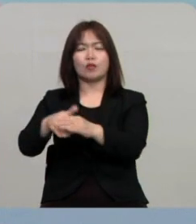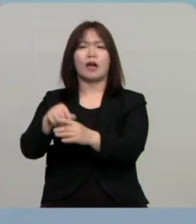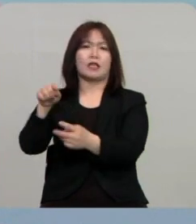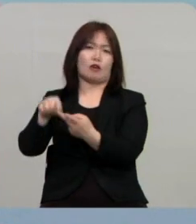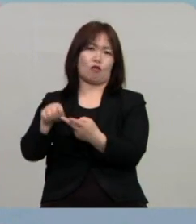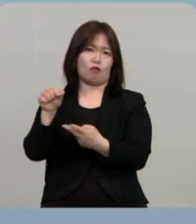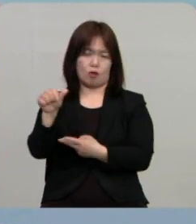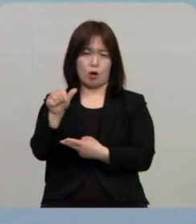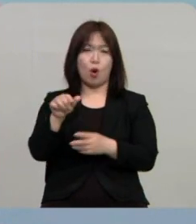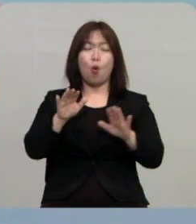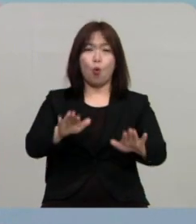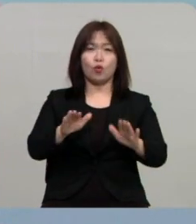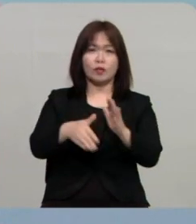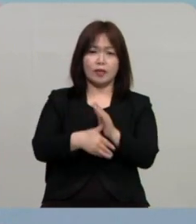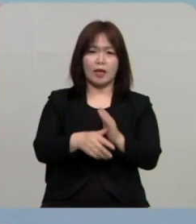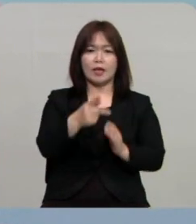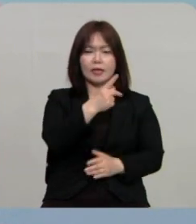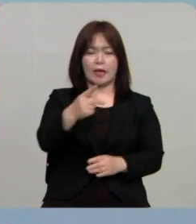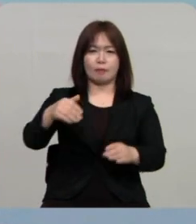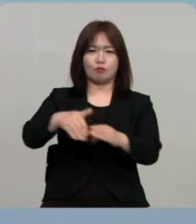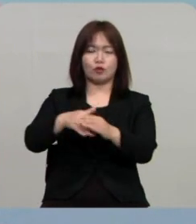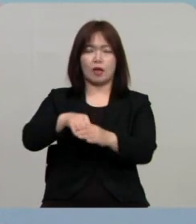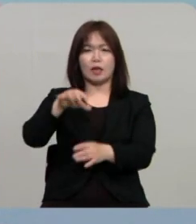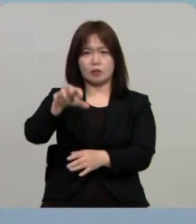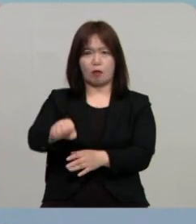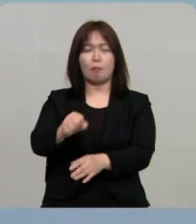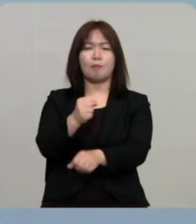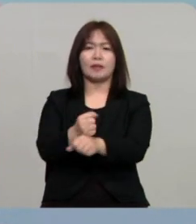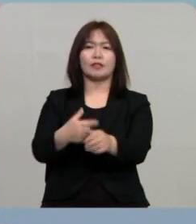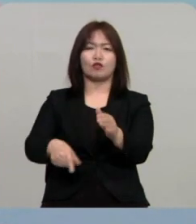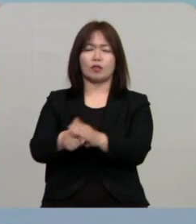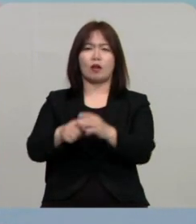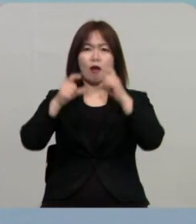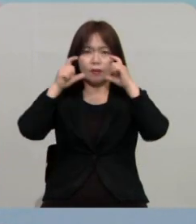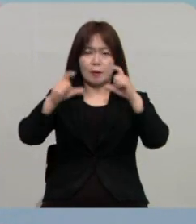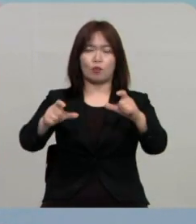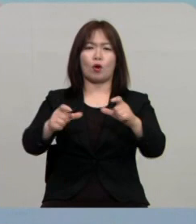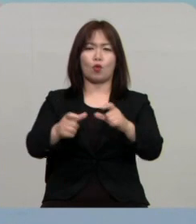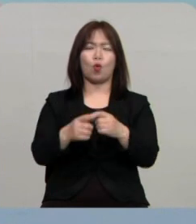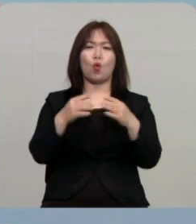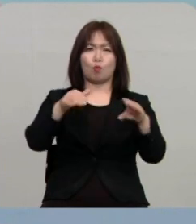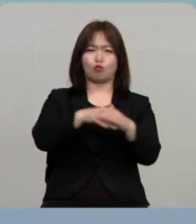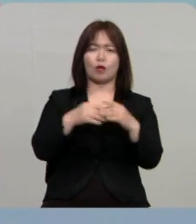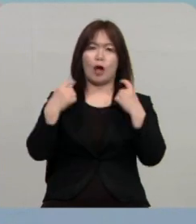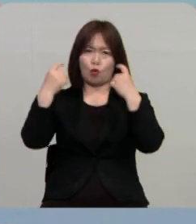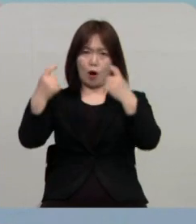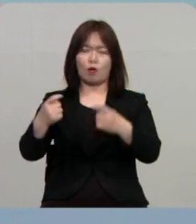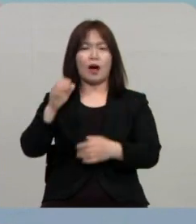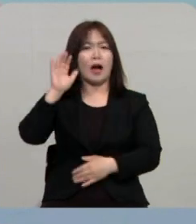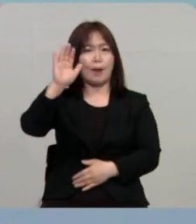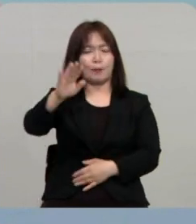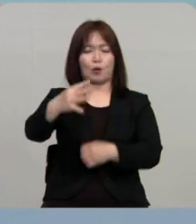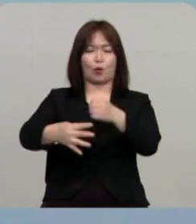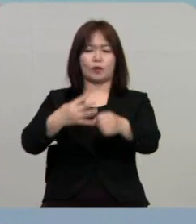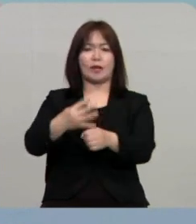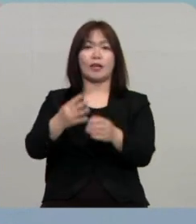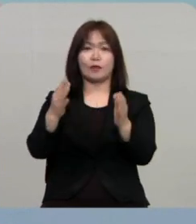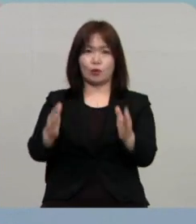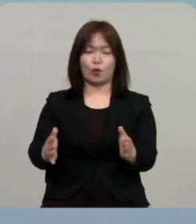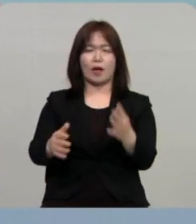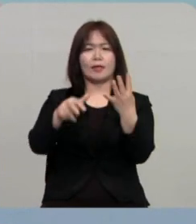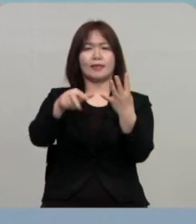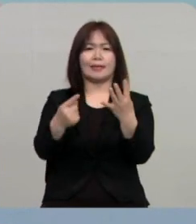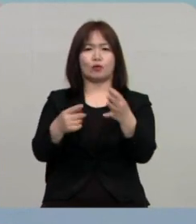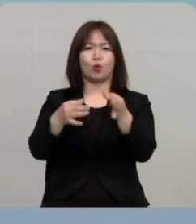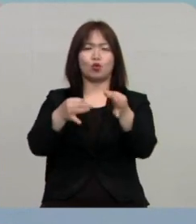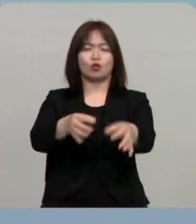산업화입니다. 오늘 K문화산업 거점 조성을 선포하고 문화와 관광, 스포츠 분야에 앞으로 4년간 4조